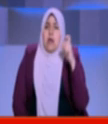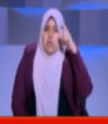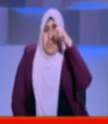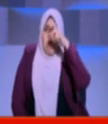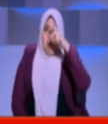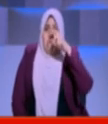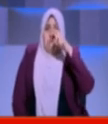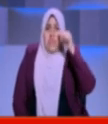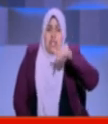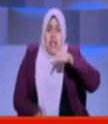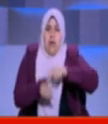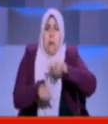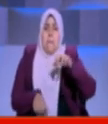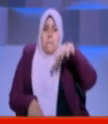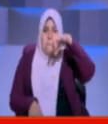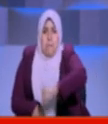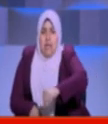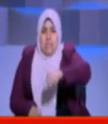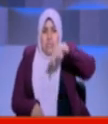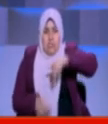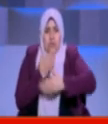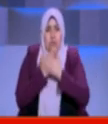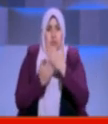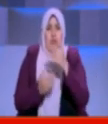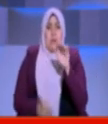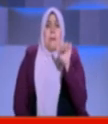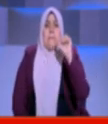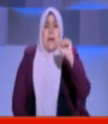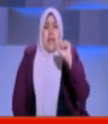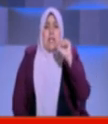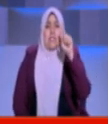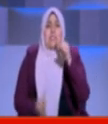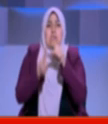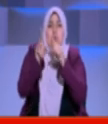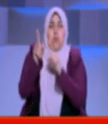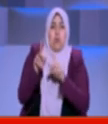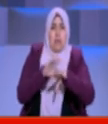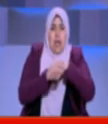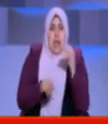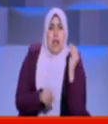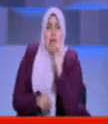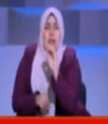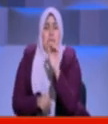عندي سيكونون عونا لك، وأنت تكون عونا لهذا البلد. ننتهي من